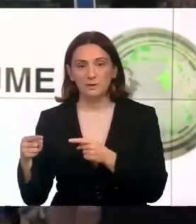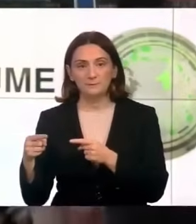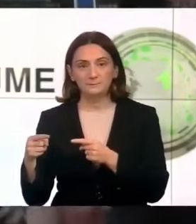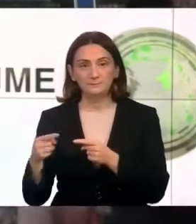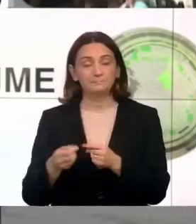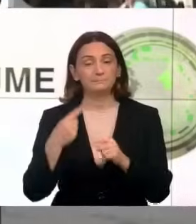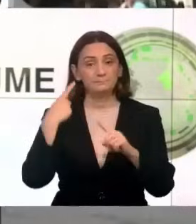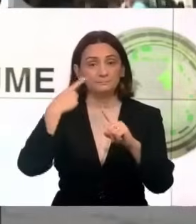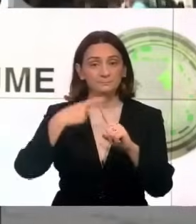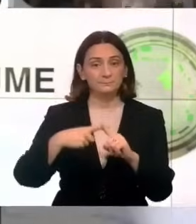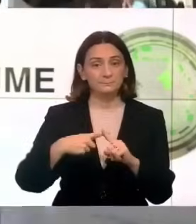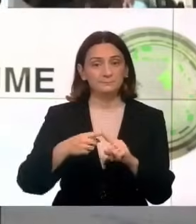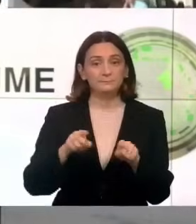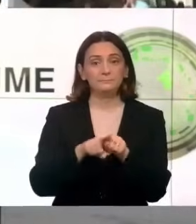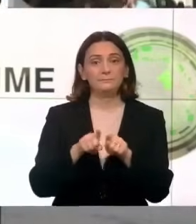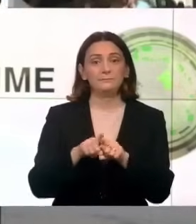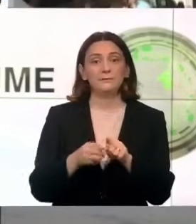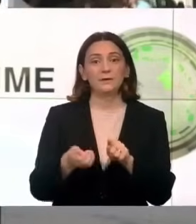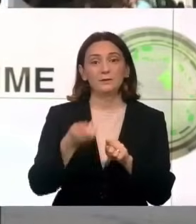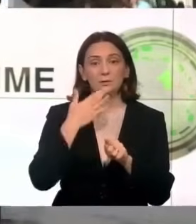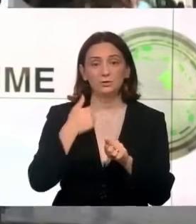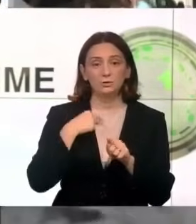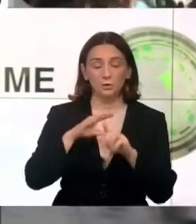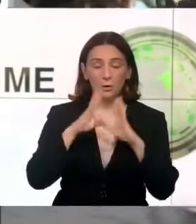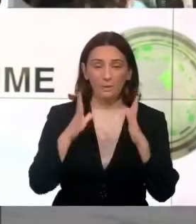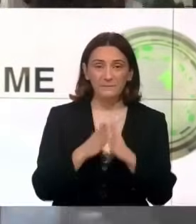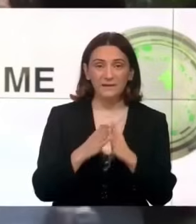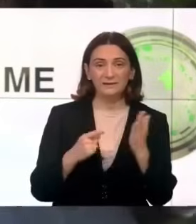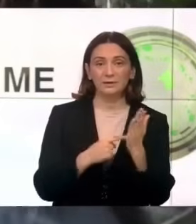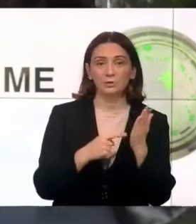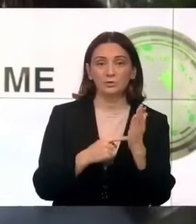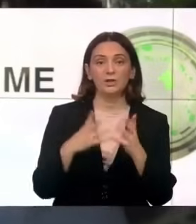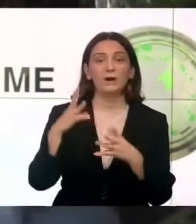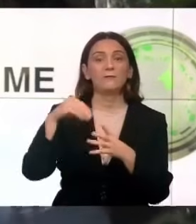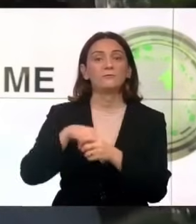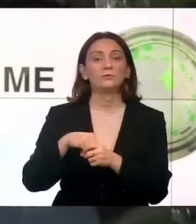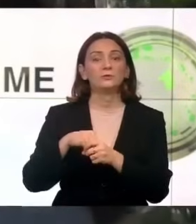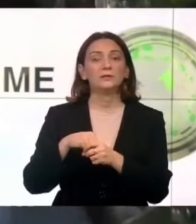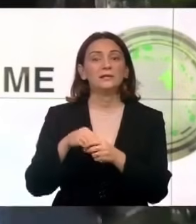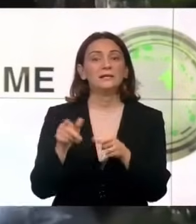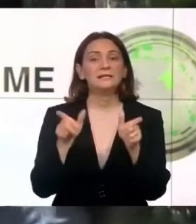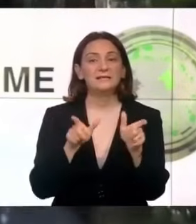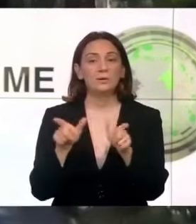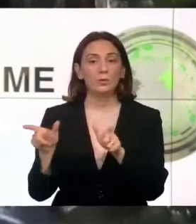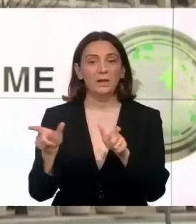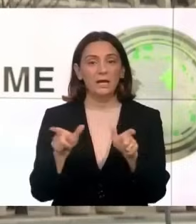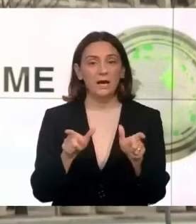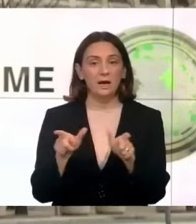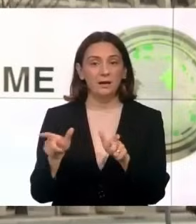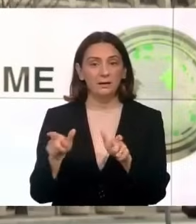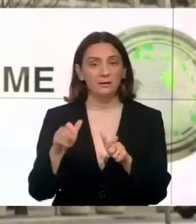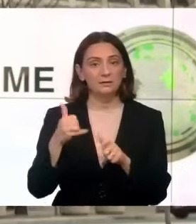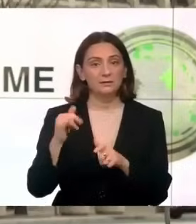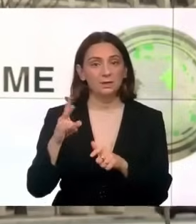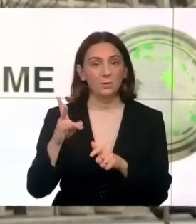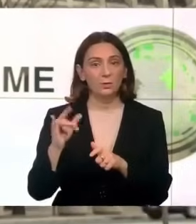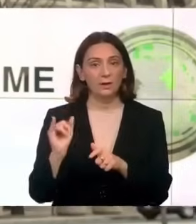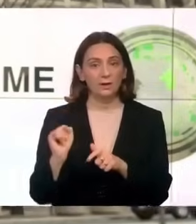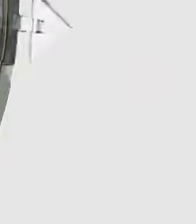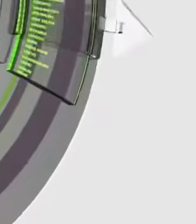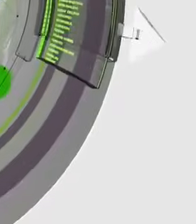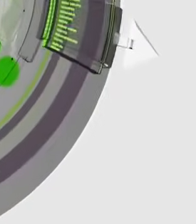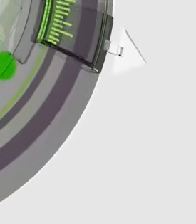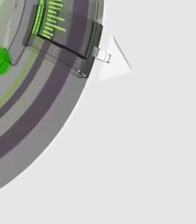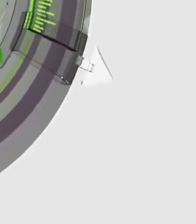civile kanë shprehur shqetësimin e tyre të thellë se udhëzimeve të reja u mungojnë masat e mjaftueshme mbrojtëse.